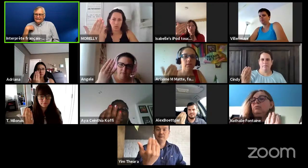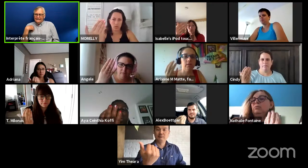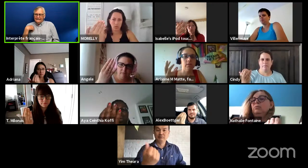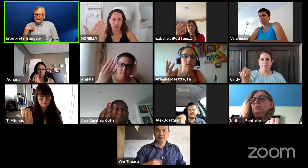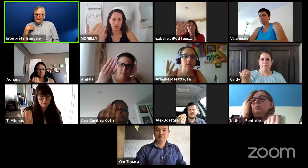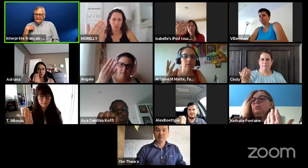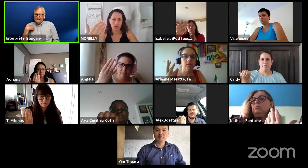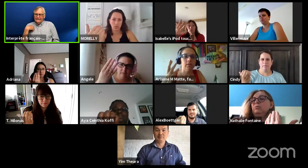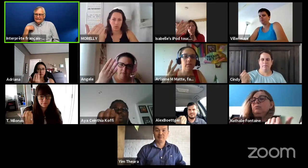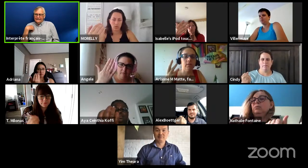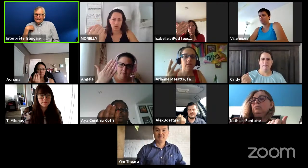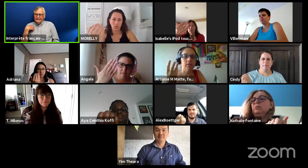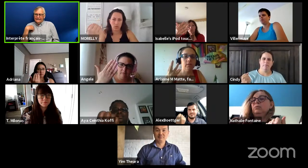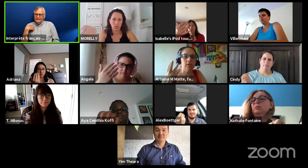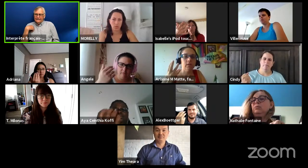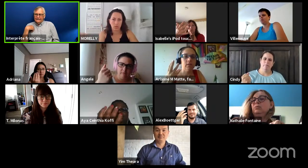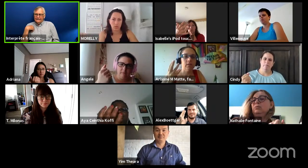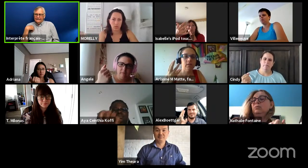15.